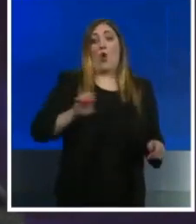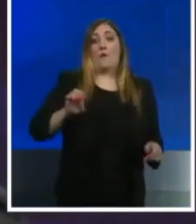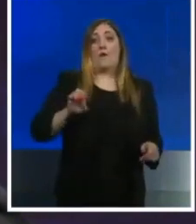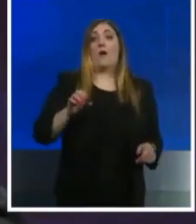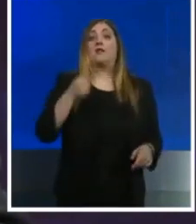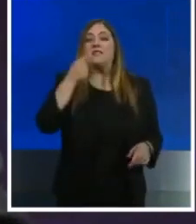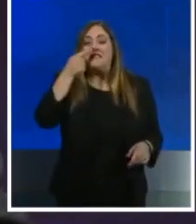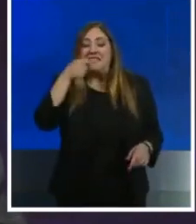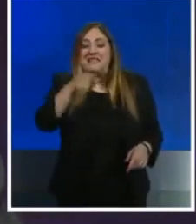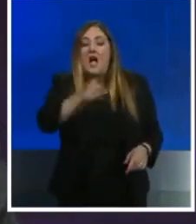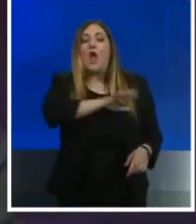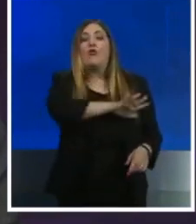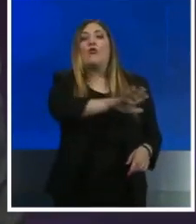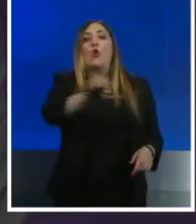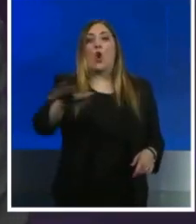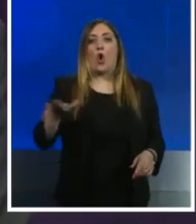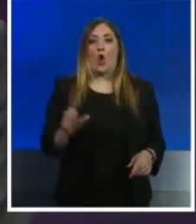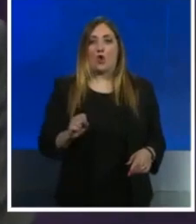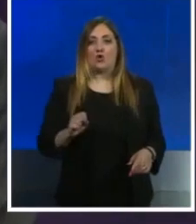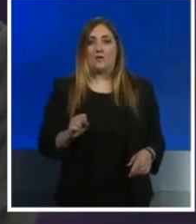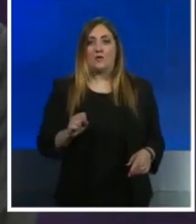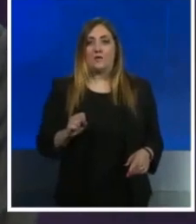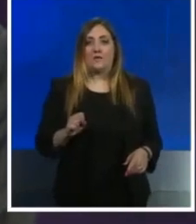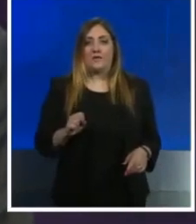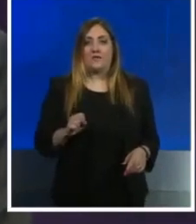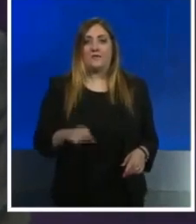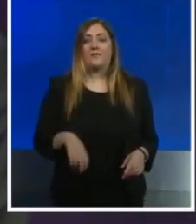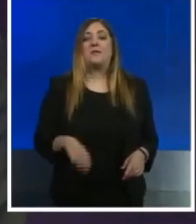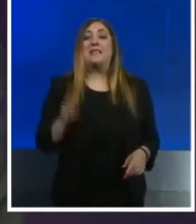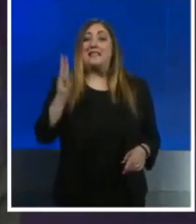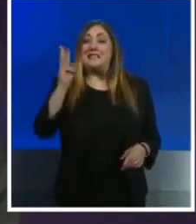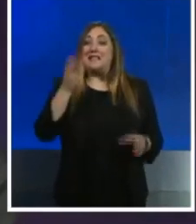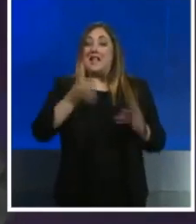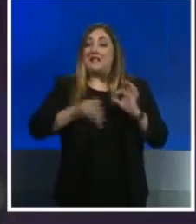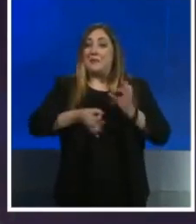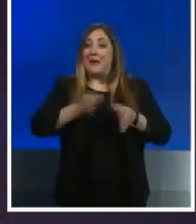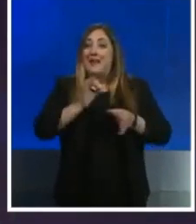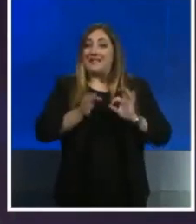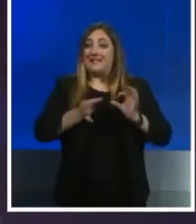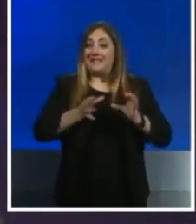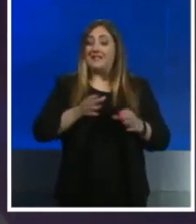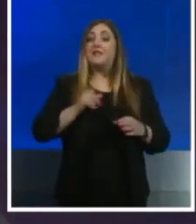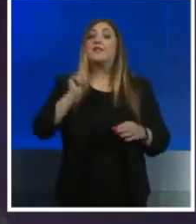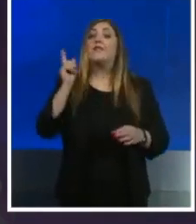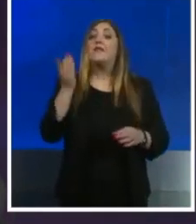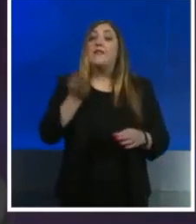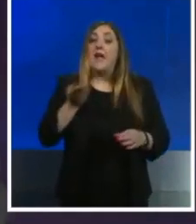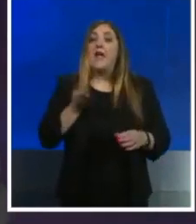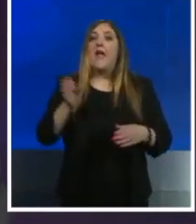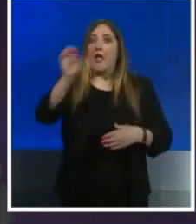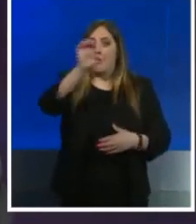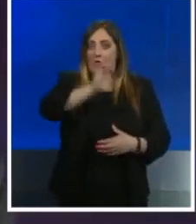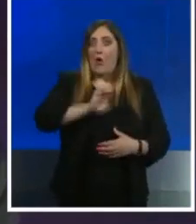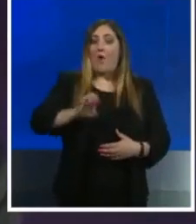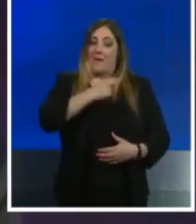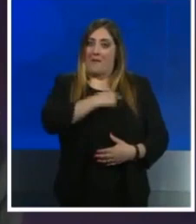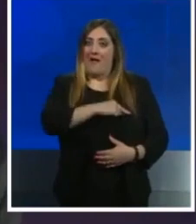-kul-aspet. Bit-t-t-partit Malti fil-Parlament Ewropew